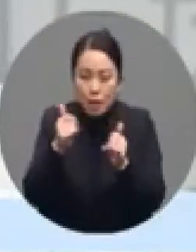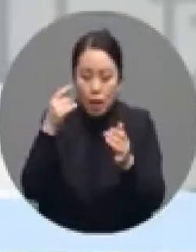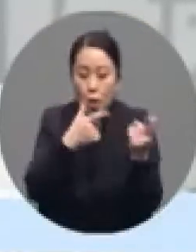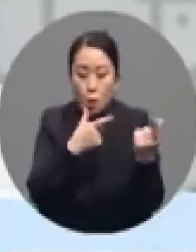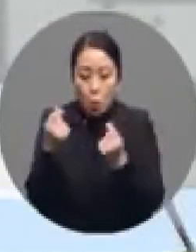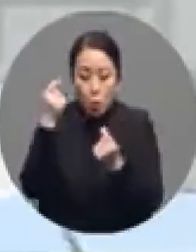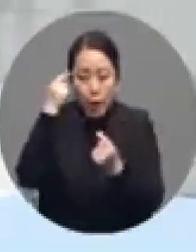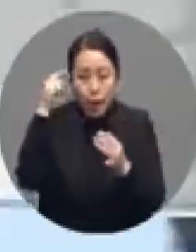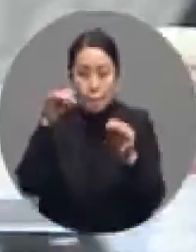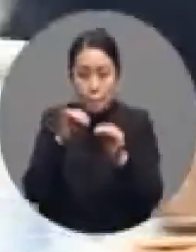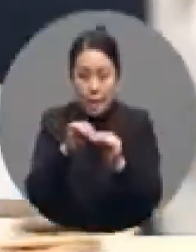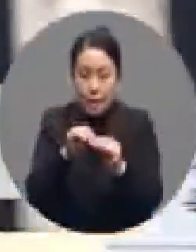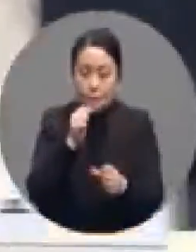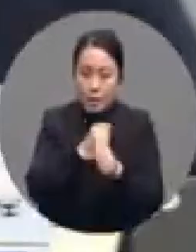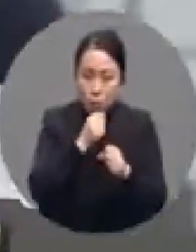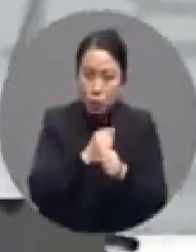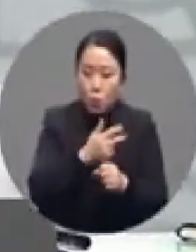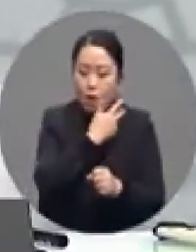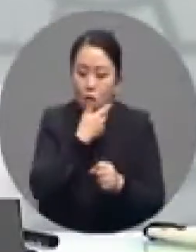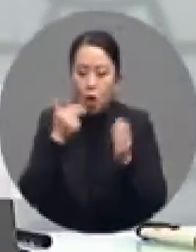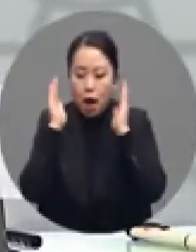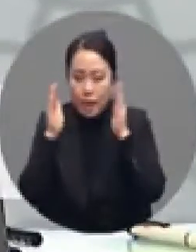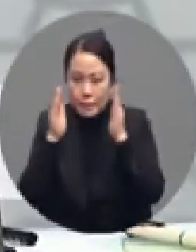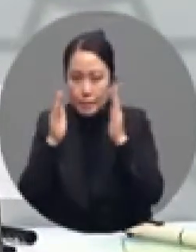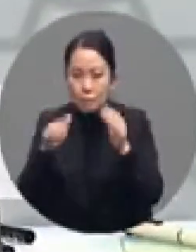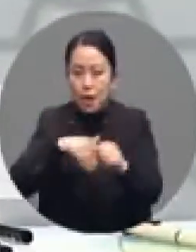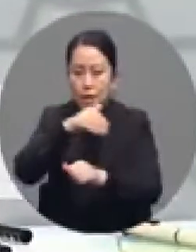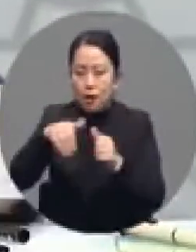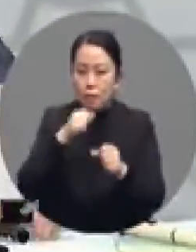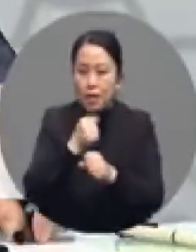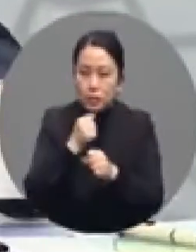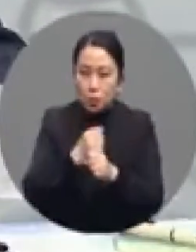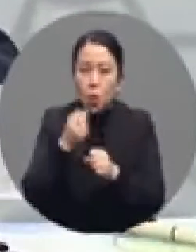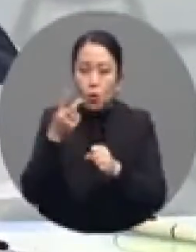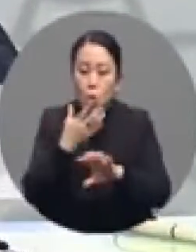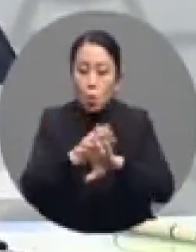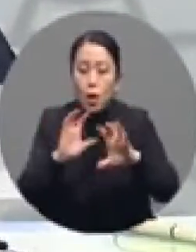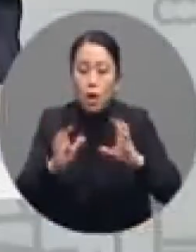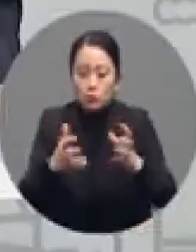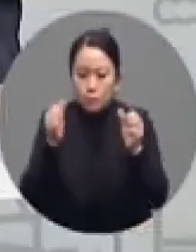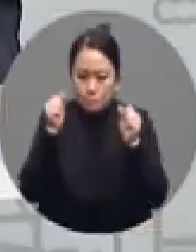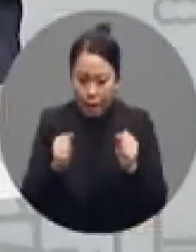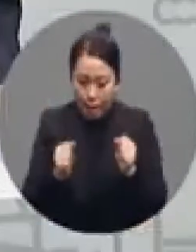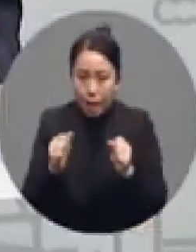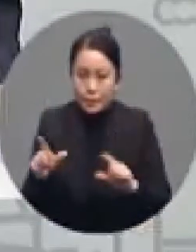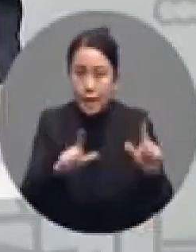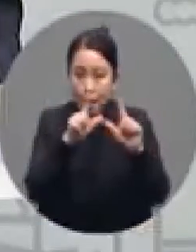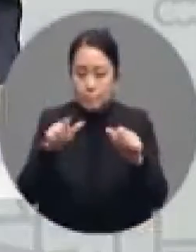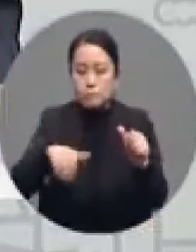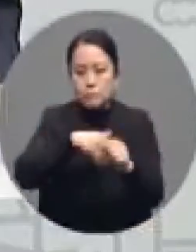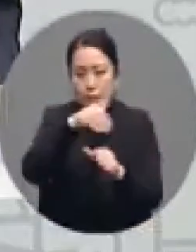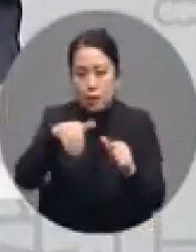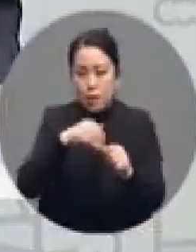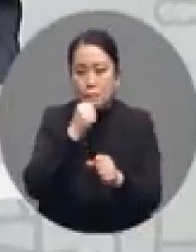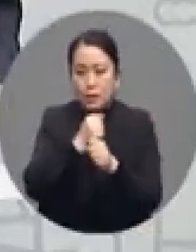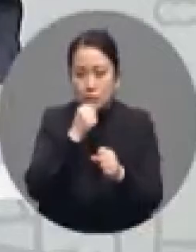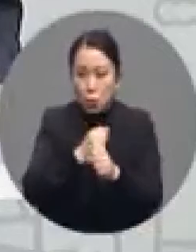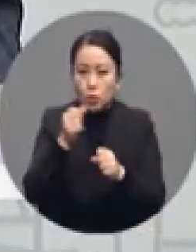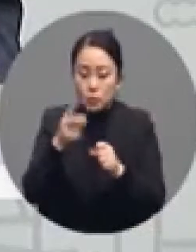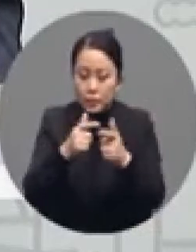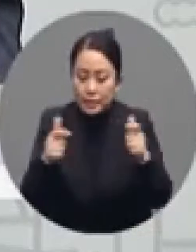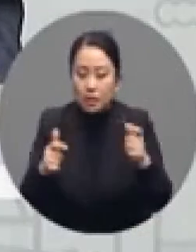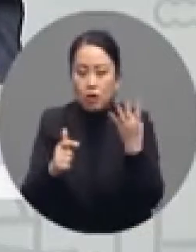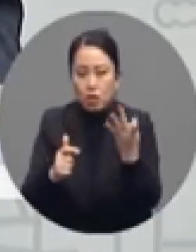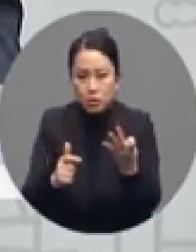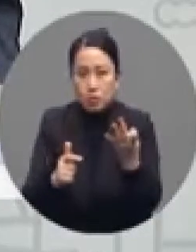형성, 영어 학습 환경 조성, 외국인 정주 환경 개선, 공공부문 영어 역량 강화 등 4개 분야 16개